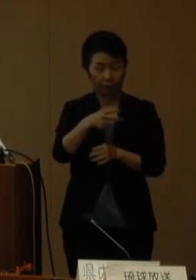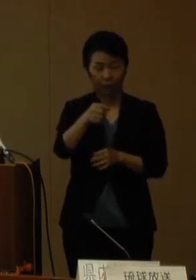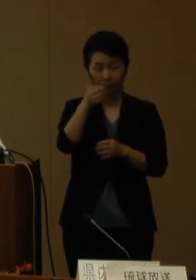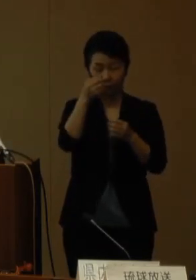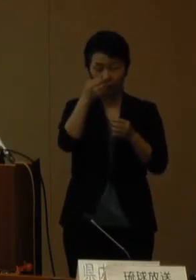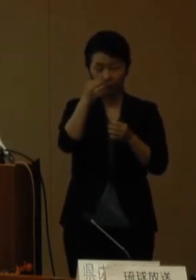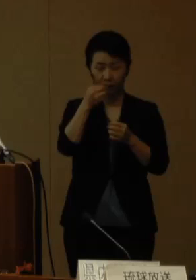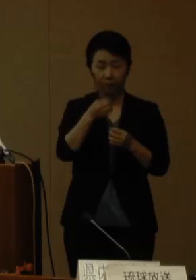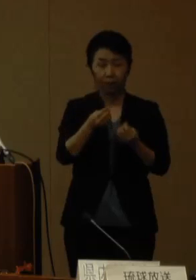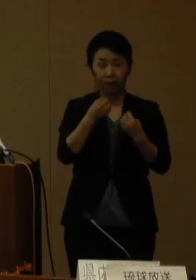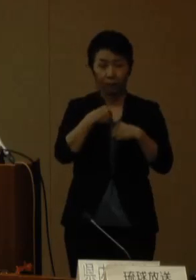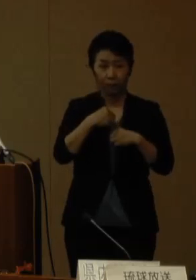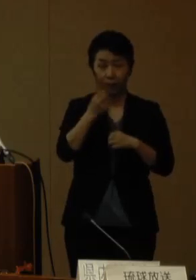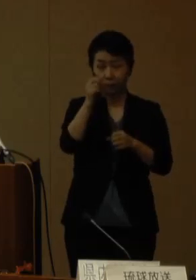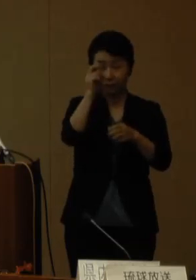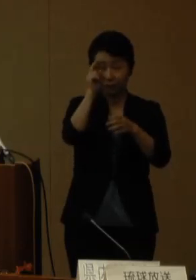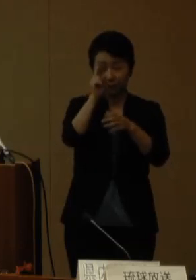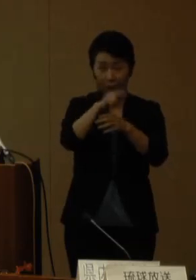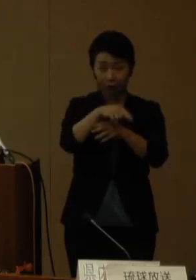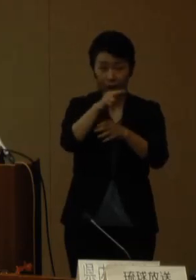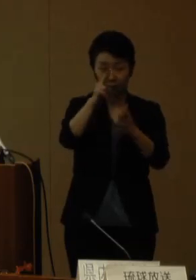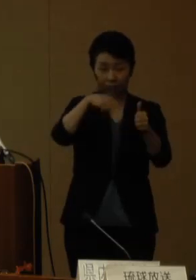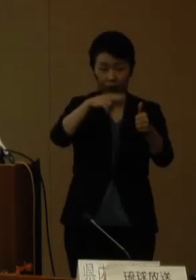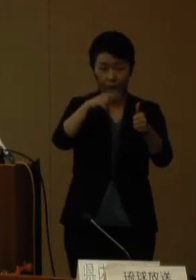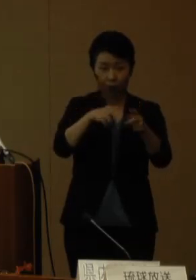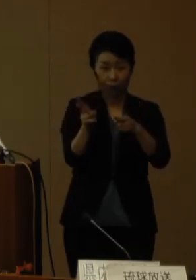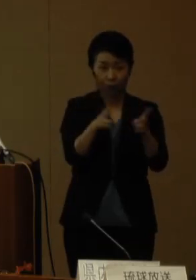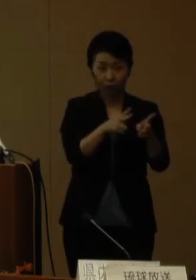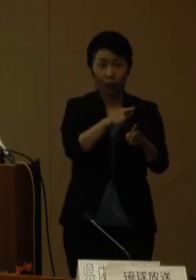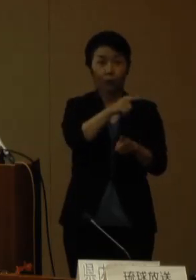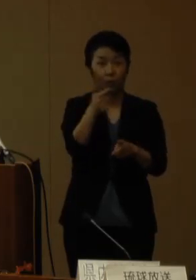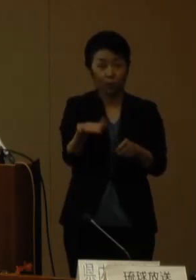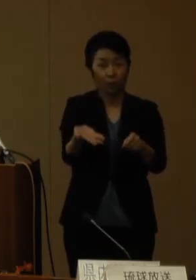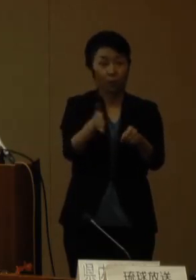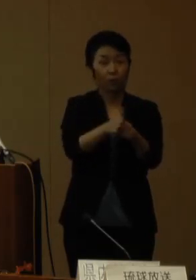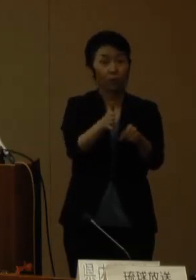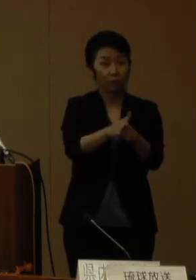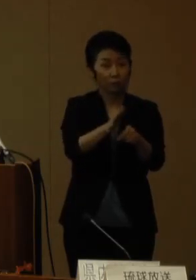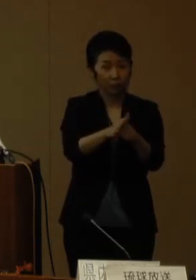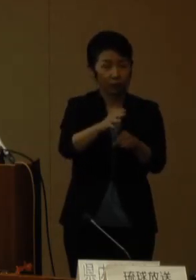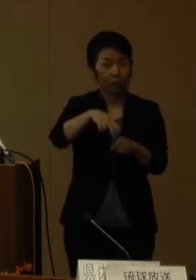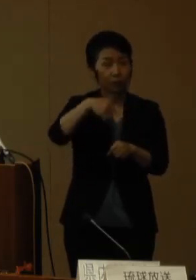度を推進する取り組み等について、次週開催が予定されている